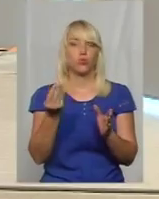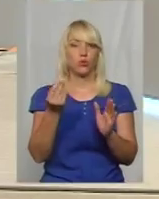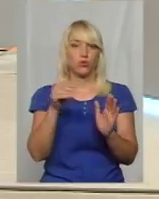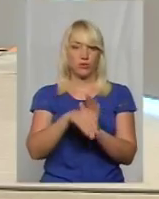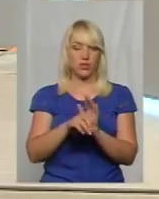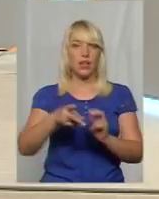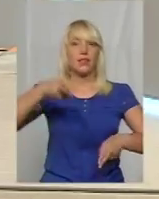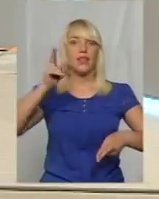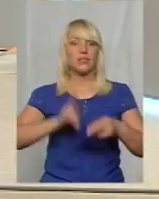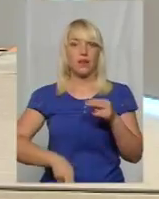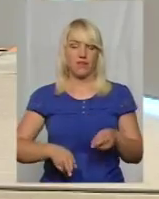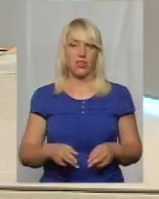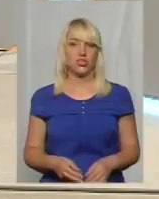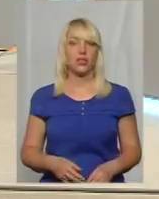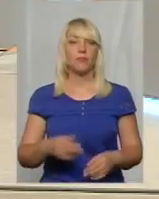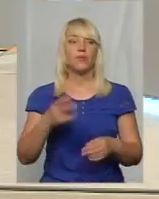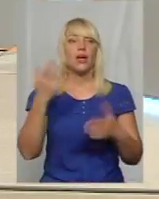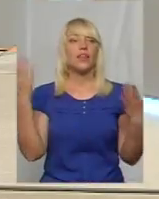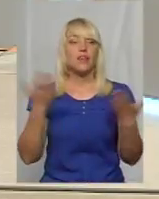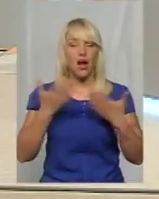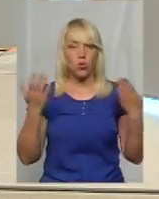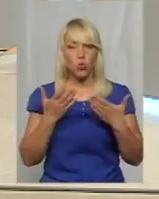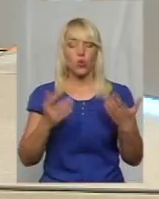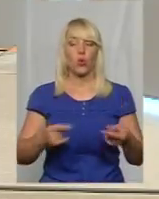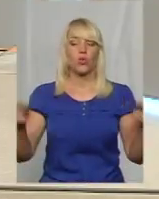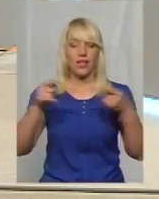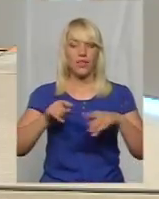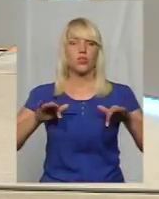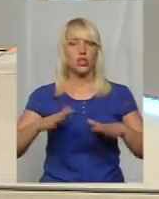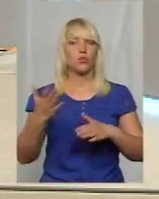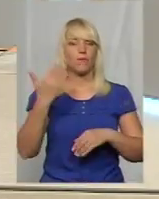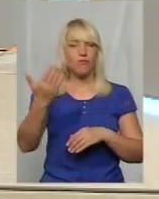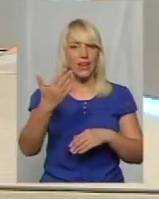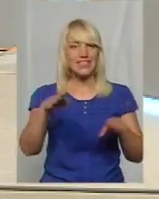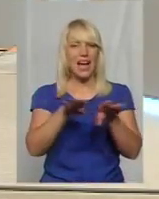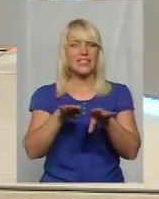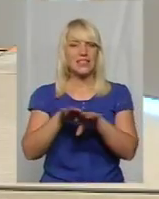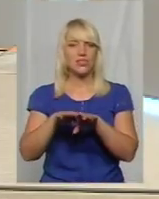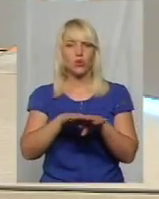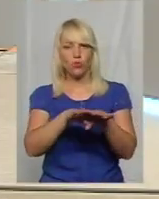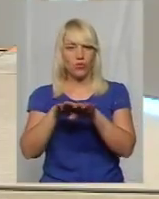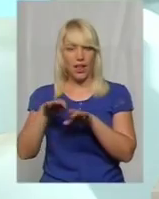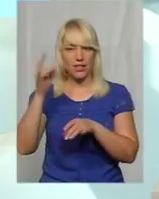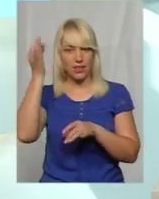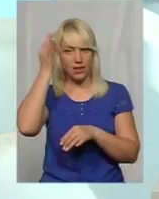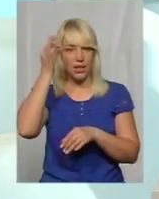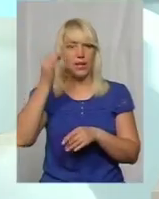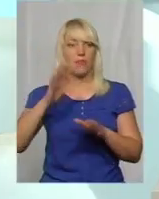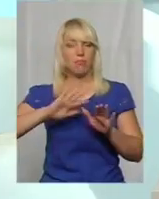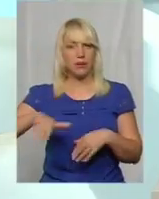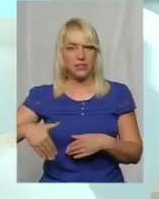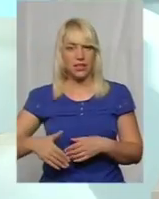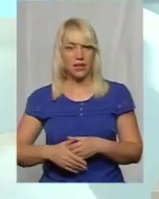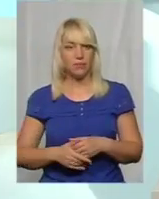на завершення, з якою конкретною справою ви б хотіли, щоб вас асоціювали після завершення каденції? Давайте так,